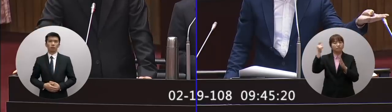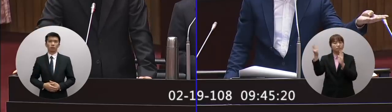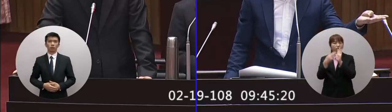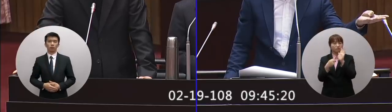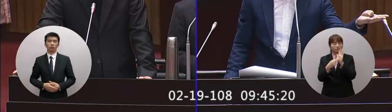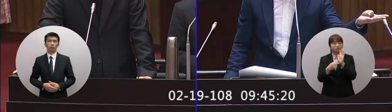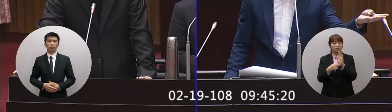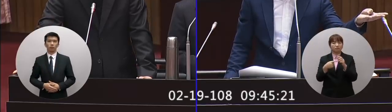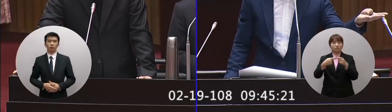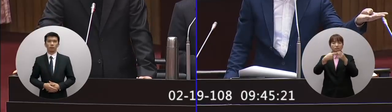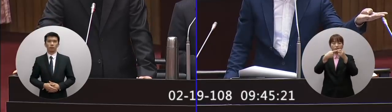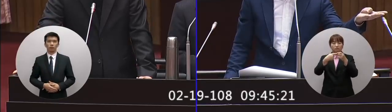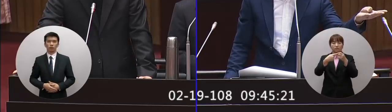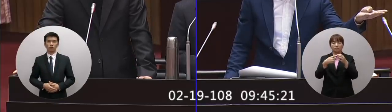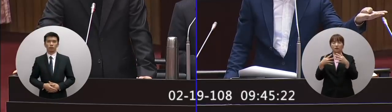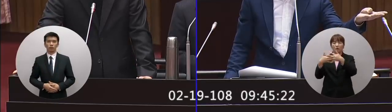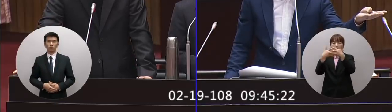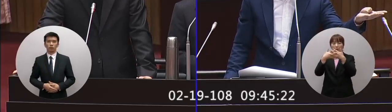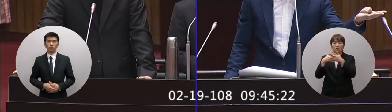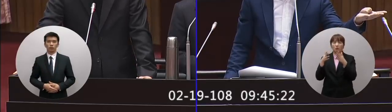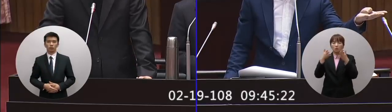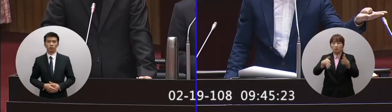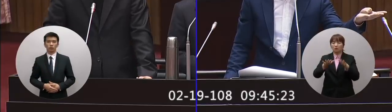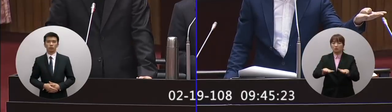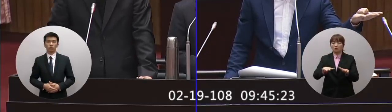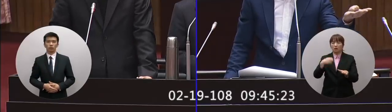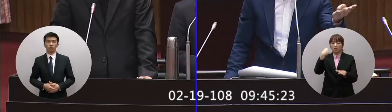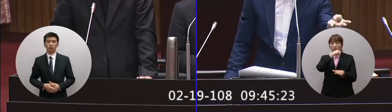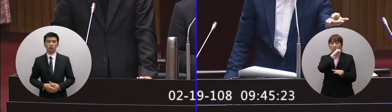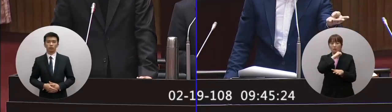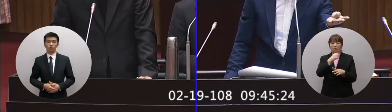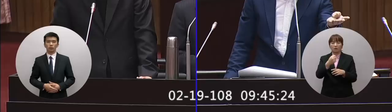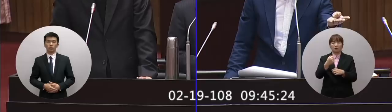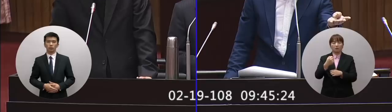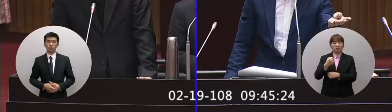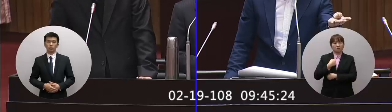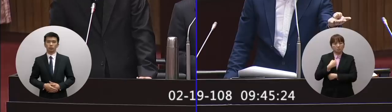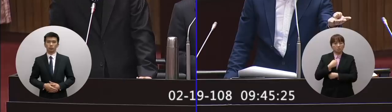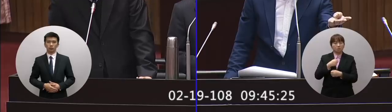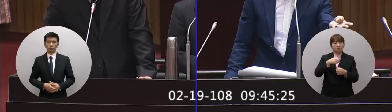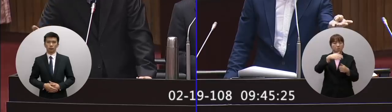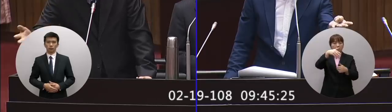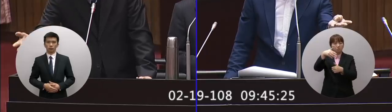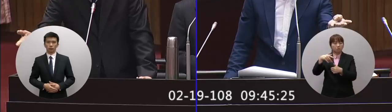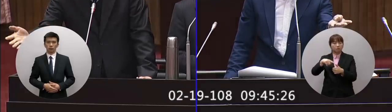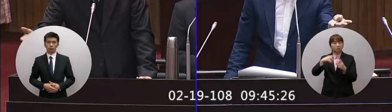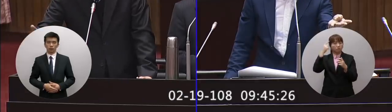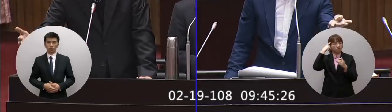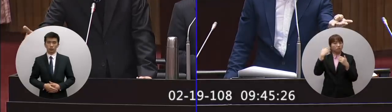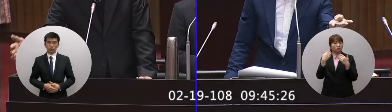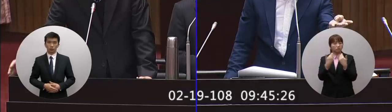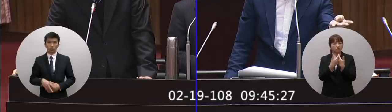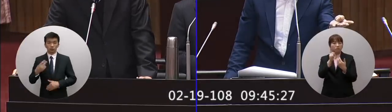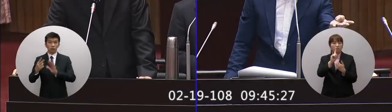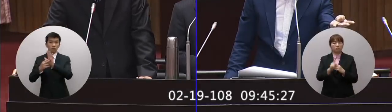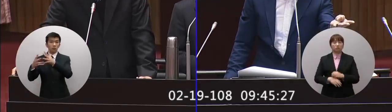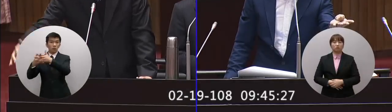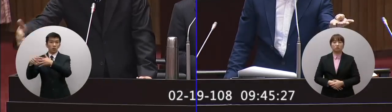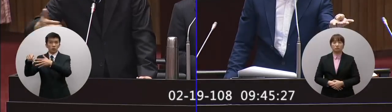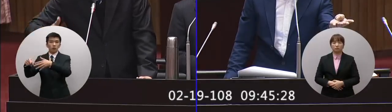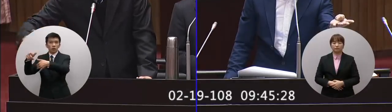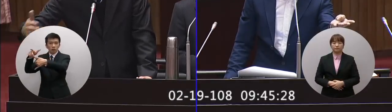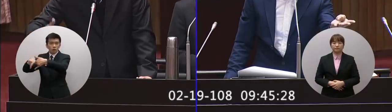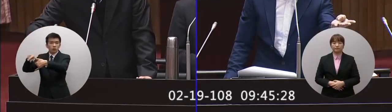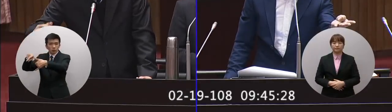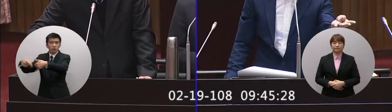的，第一个，美方对于现在募兵有意见，部长还是不回应。 美方 态度到底是什么？ 美方个别的看法，但